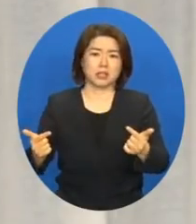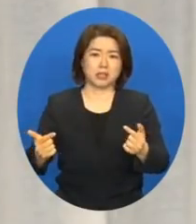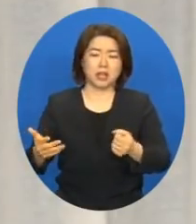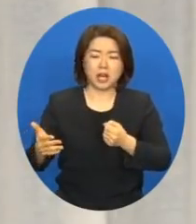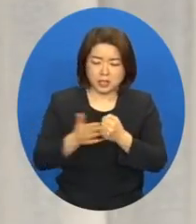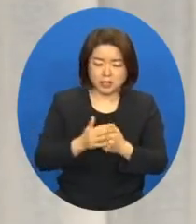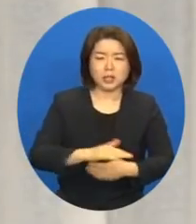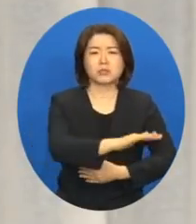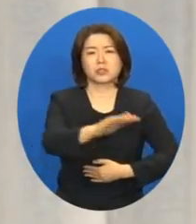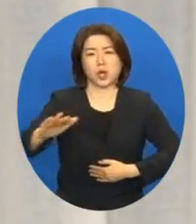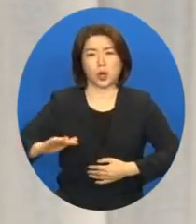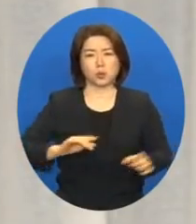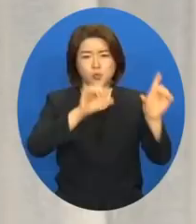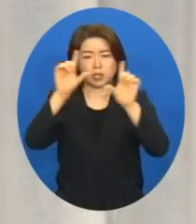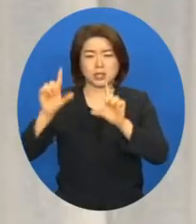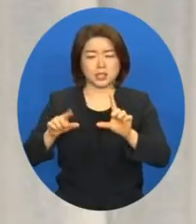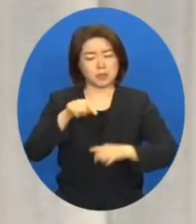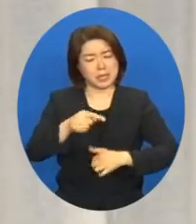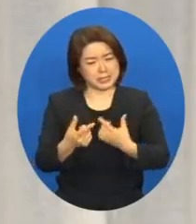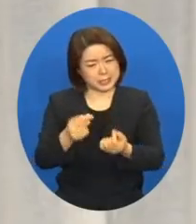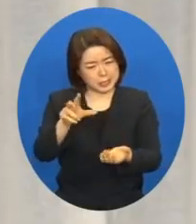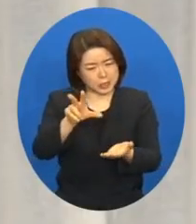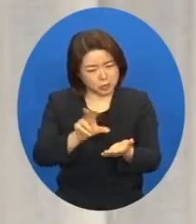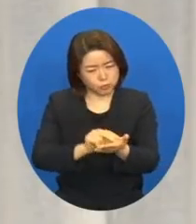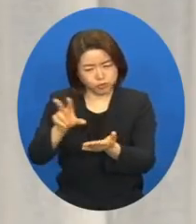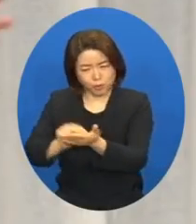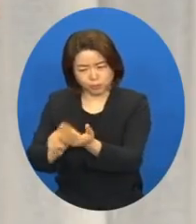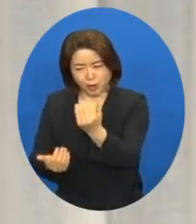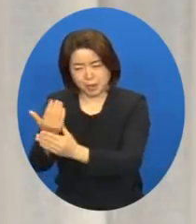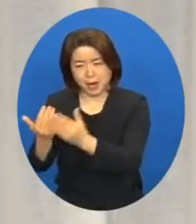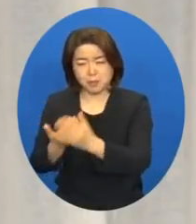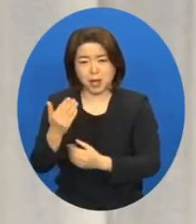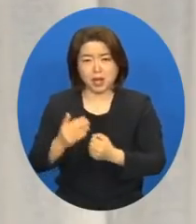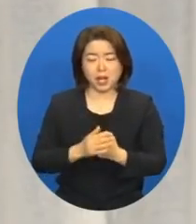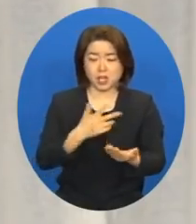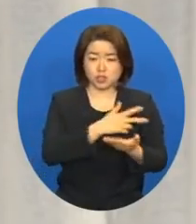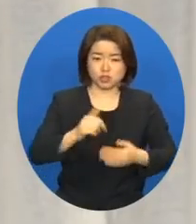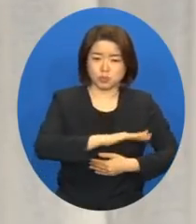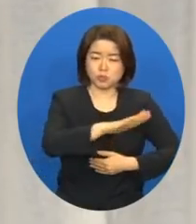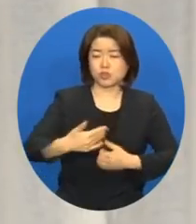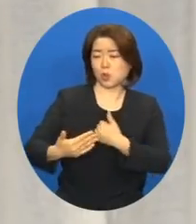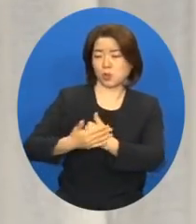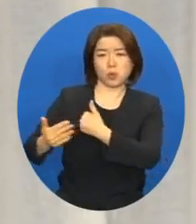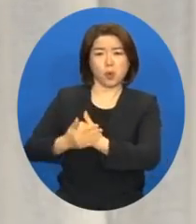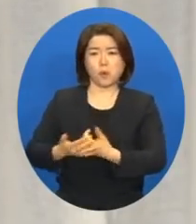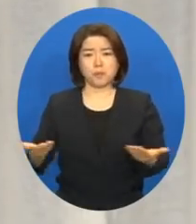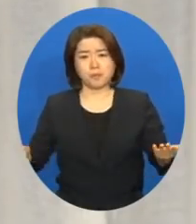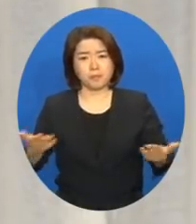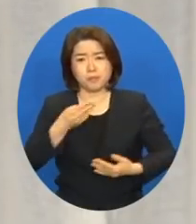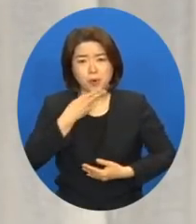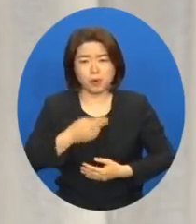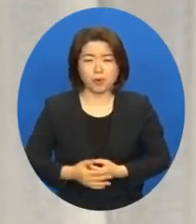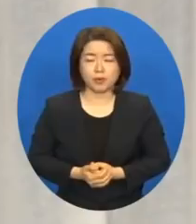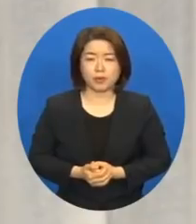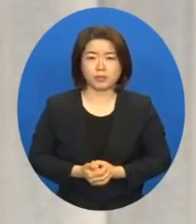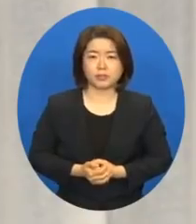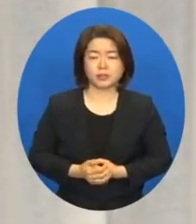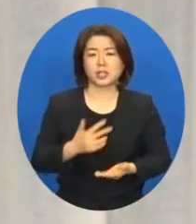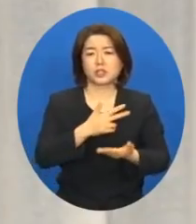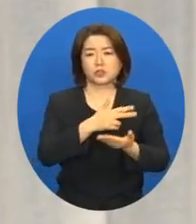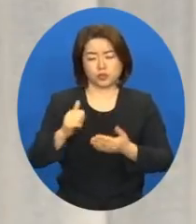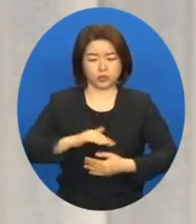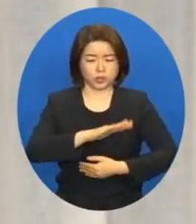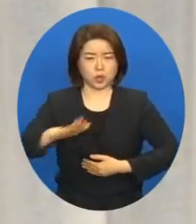그러니까 우리의 삶에 이렇게 문제가 일어나도 우리 주님이 우리를 어떻게 도우실지 못하는 거예요. 주님과 우리는